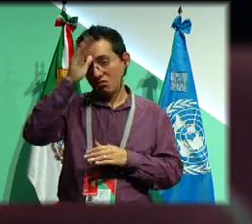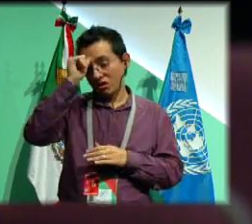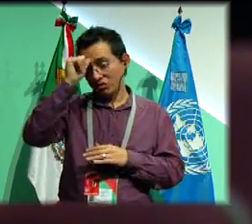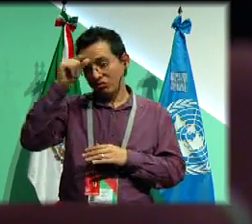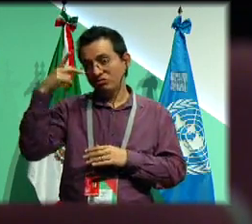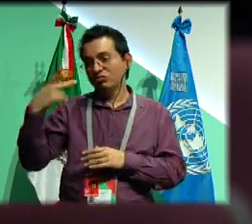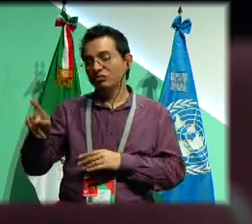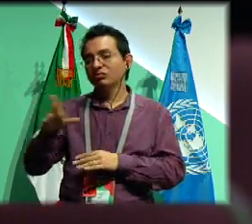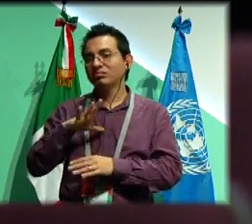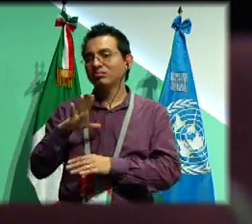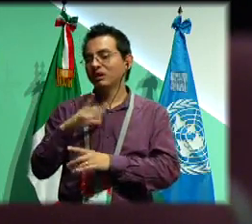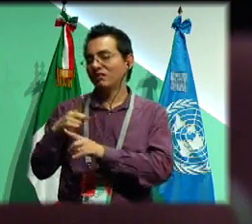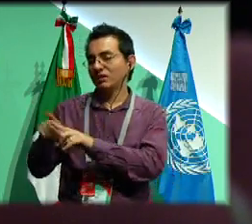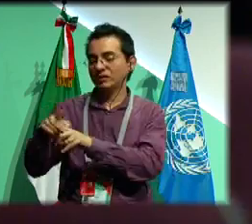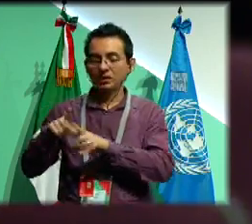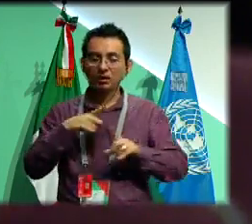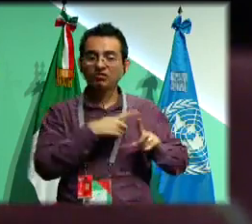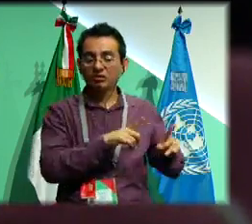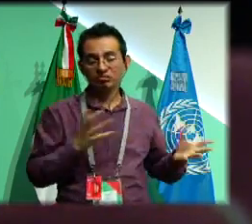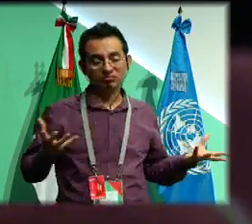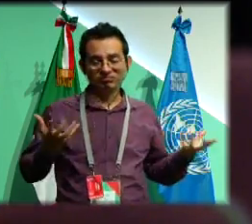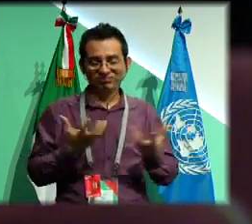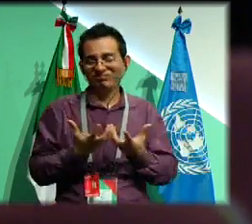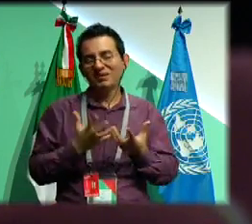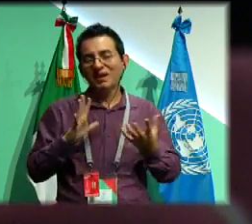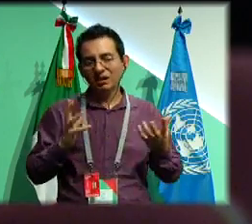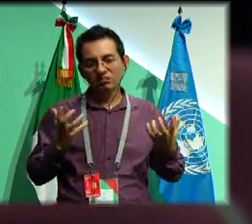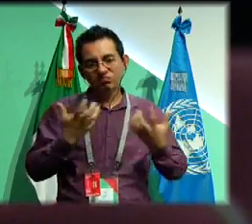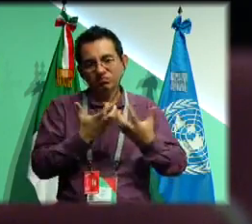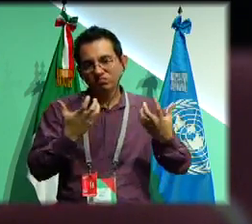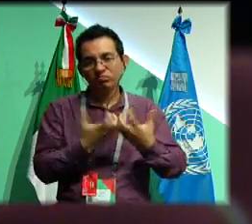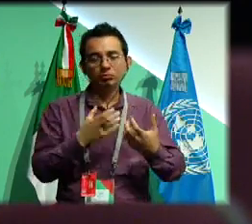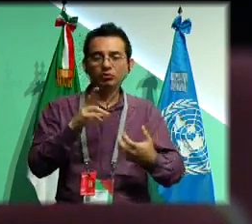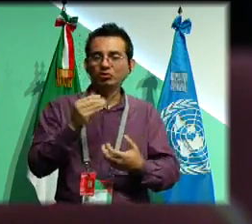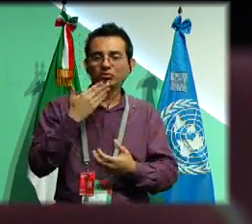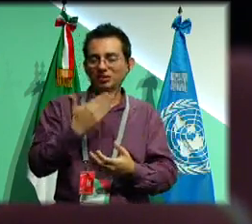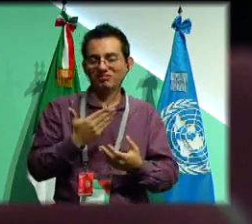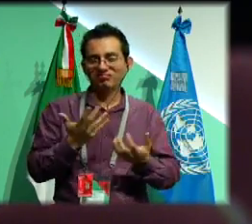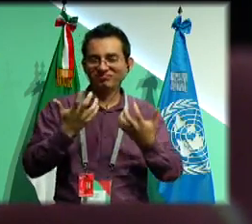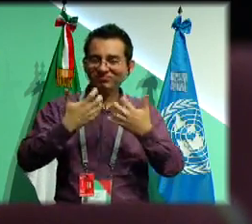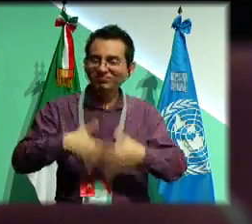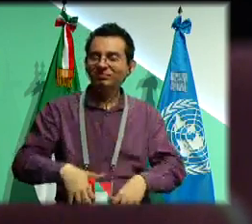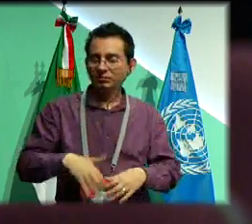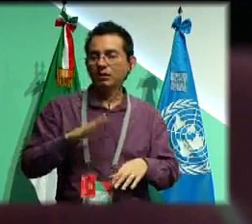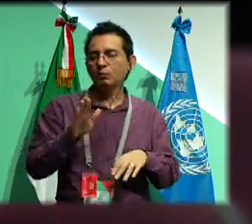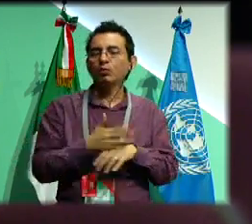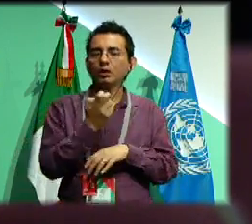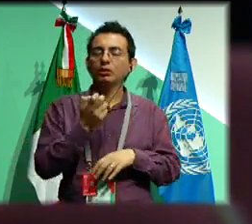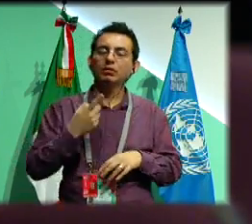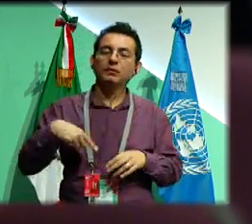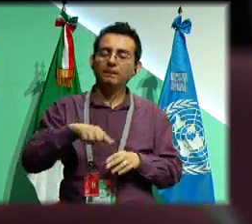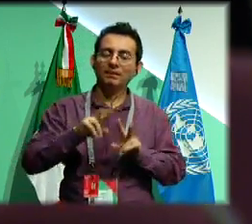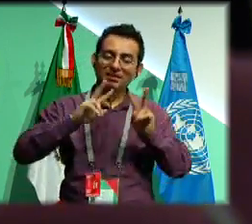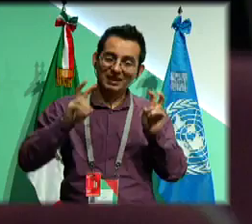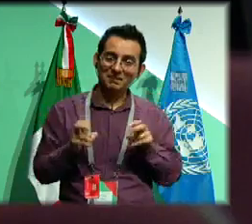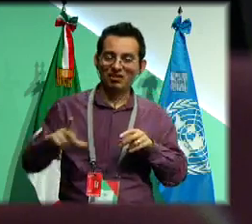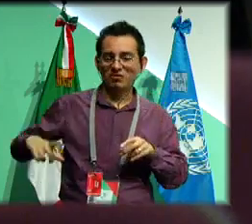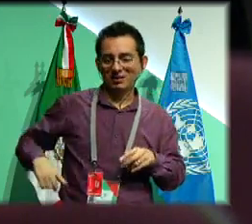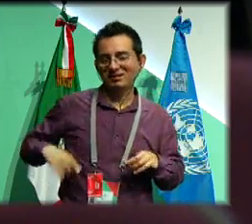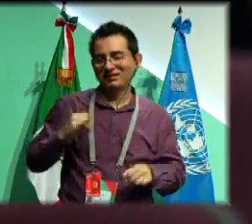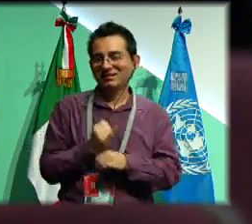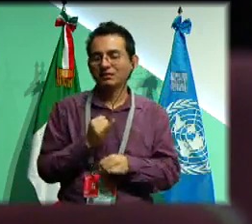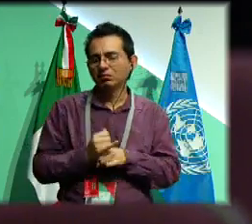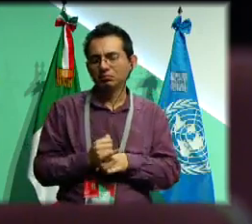accords bilatéraux, bien entendu, ou des accords entre pays. Je crois qu'il y a beaucoup à apprendre en matière de gouvernance pour